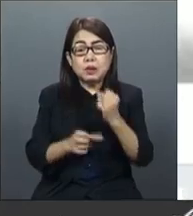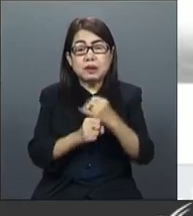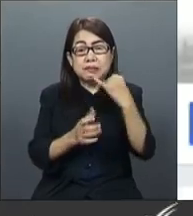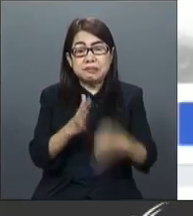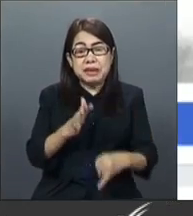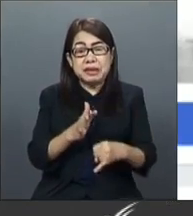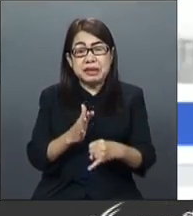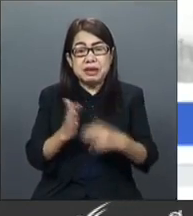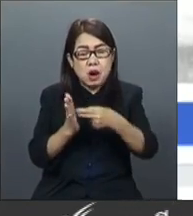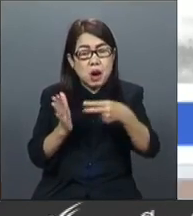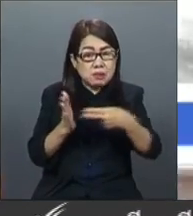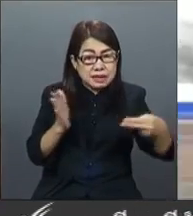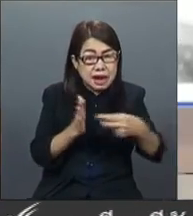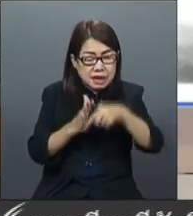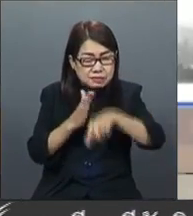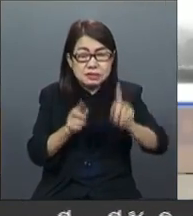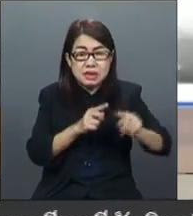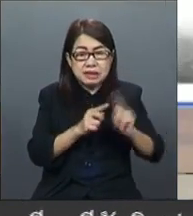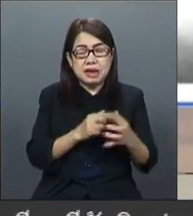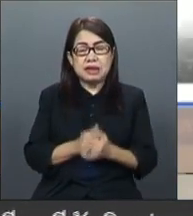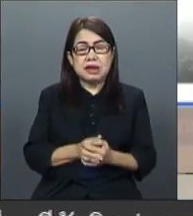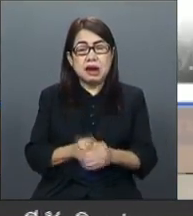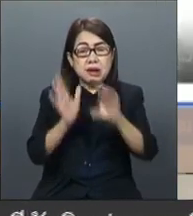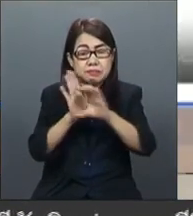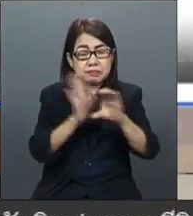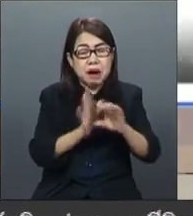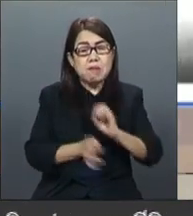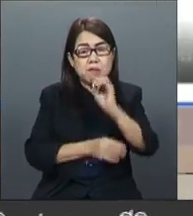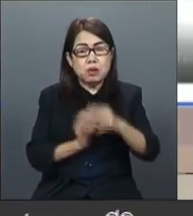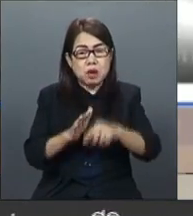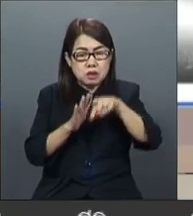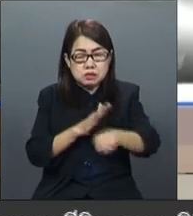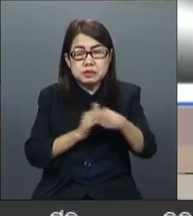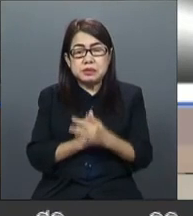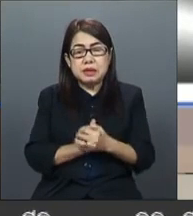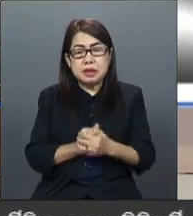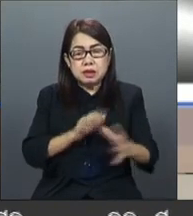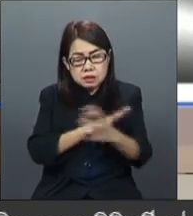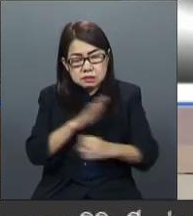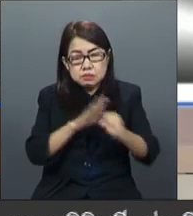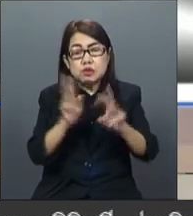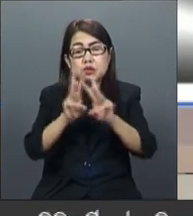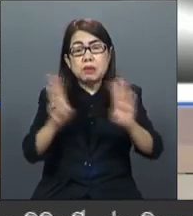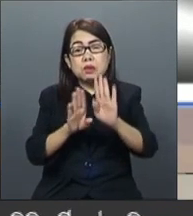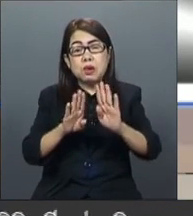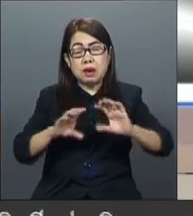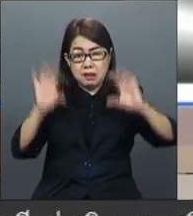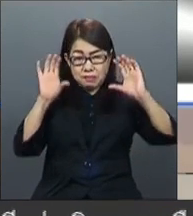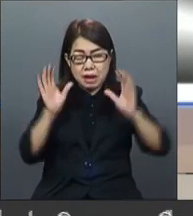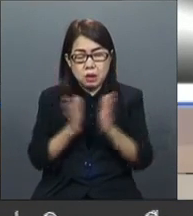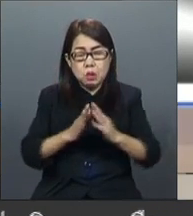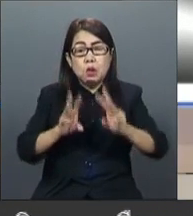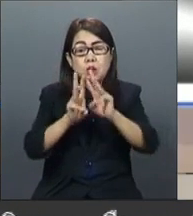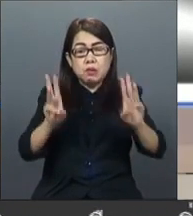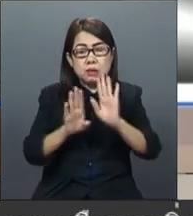นี้พร้อมนำภาพที่อ้างว่าเป็นการเข้าโจมตีเว็บไซต์ของหน่วยงานราชการซึ่งก็รวมถึงเว็บไซต์ของกระทรวงกลาโหมมา